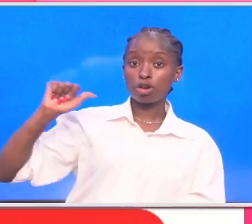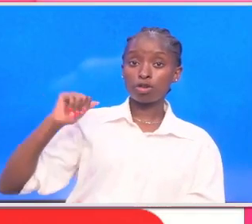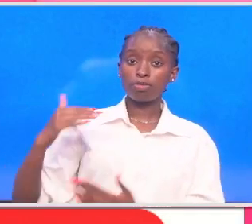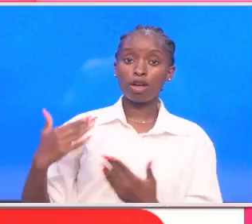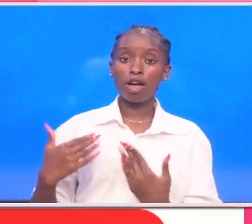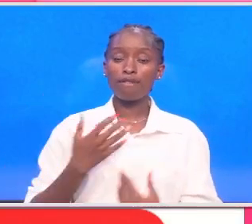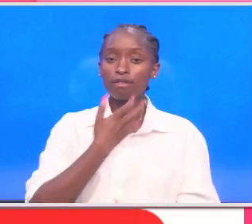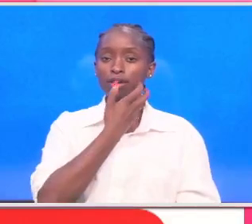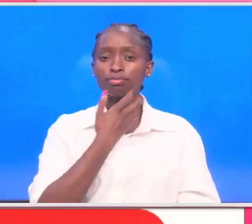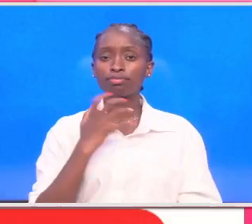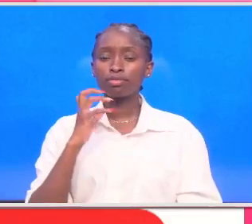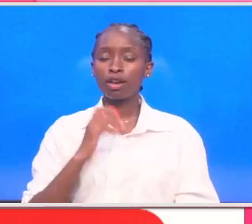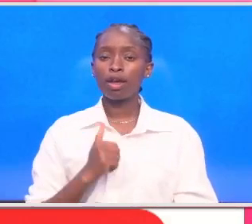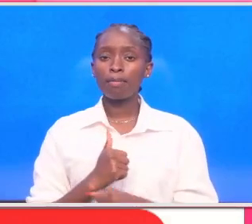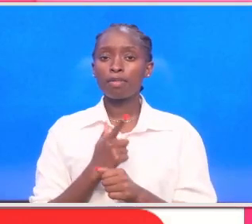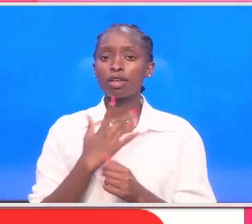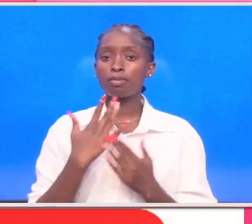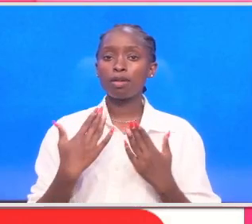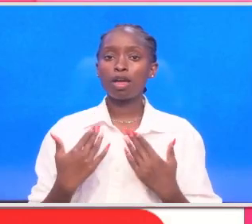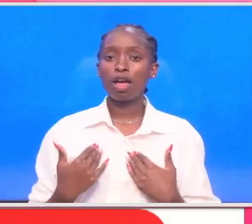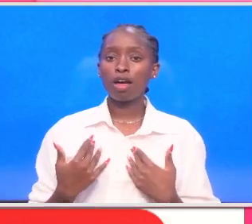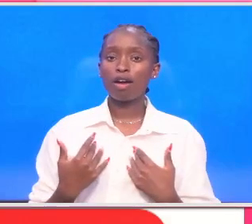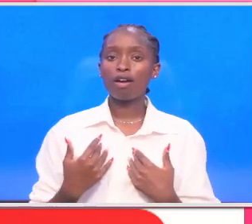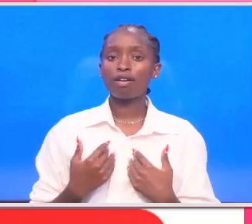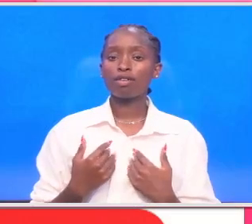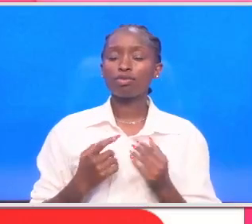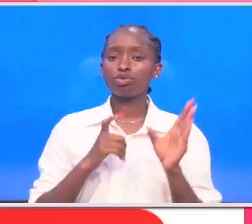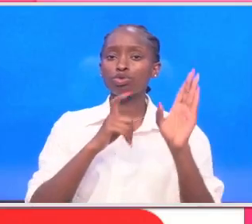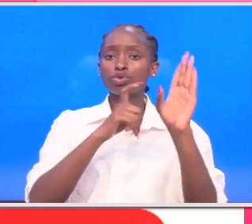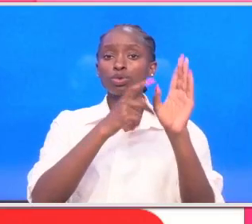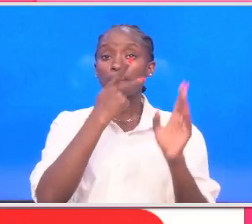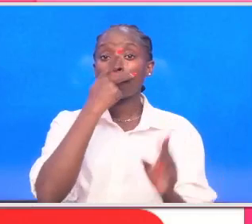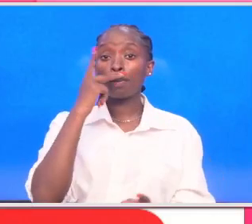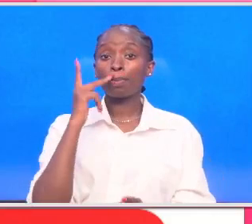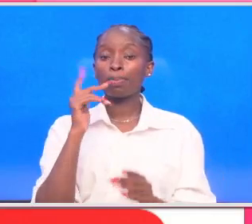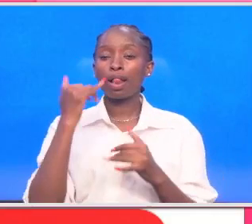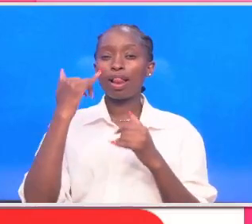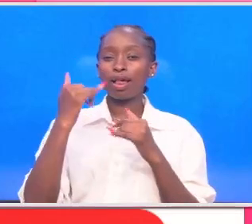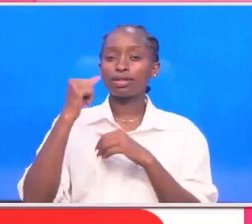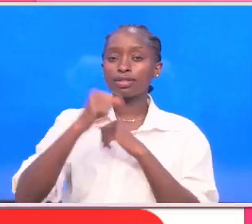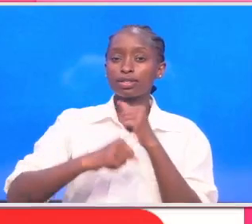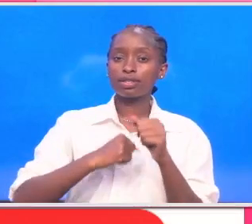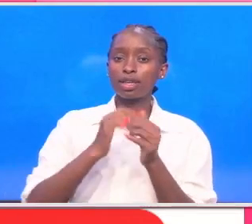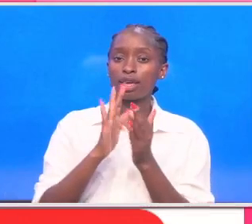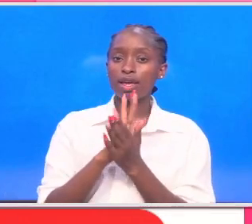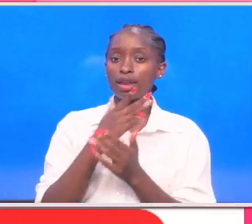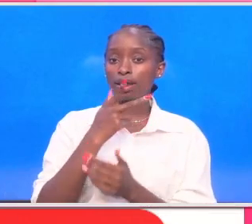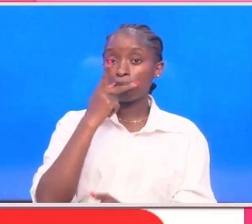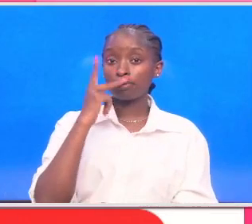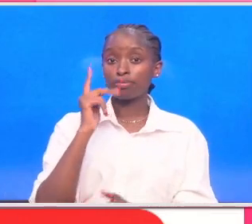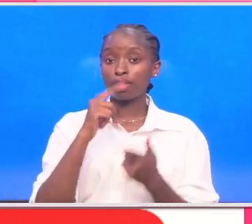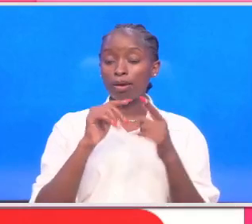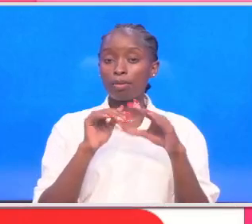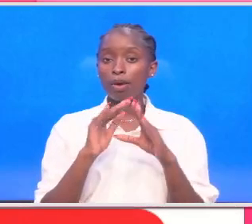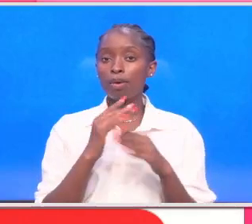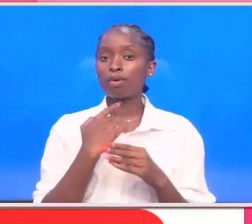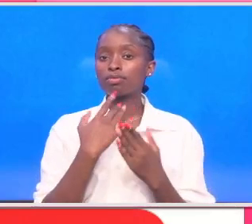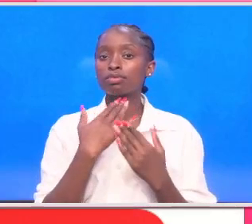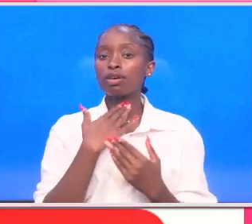ndiye aliyemshinikiza Kalonzo kumuunga mkono Raila Odinga mwaka uliopita, na pia kwamba Kalonzo amejitokeza kuwania kiti cha urais